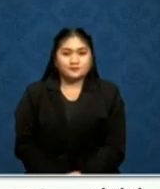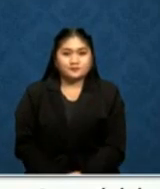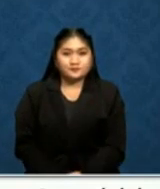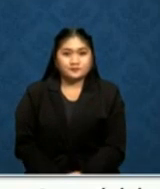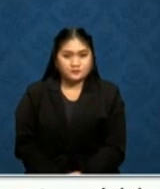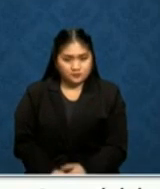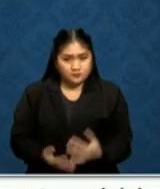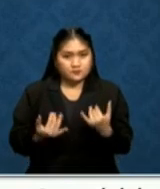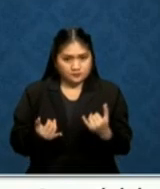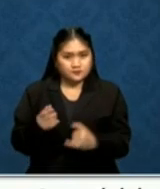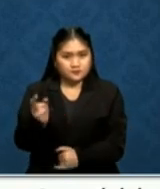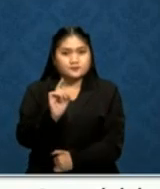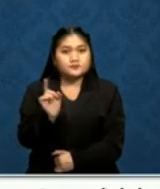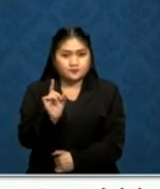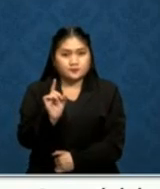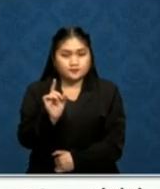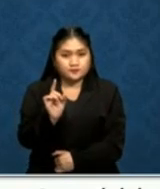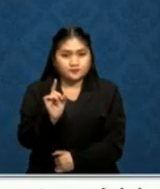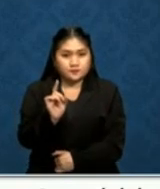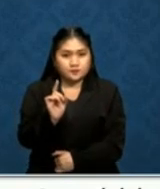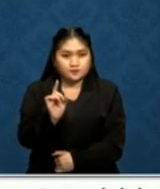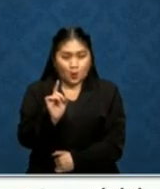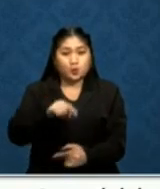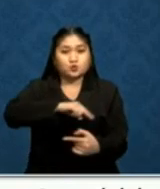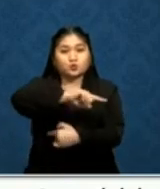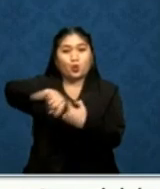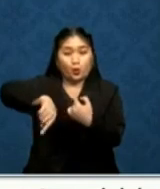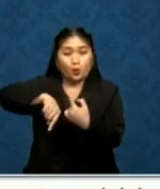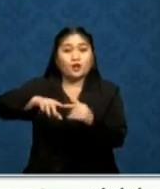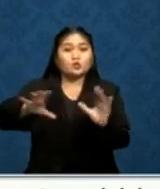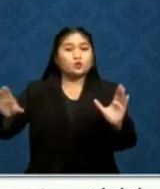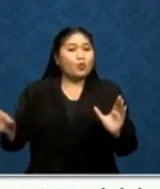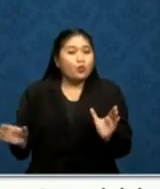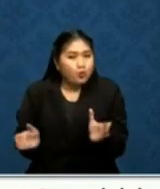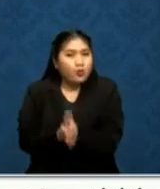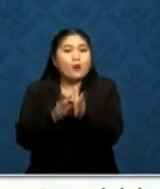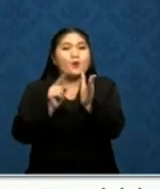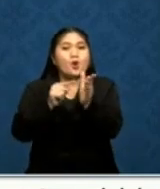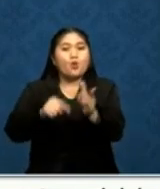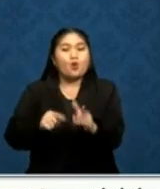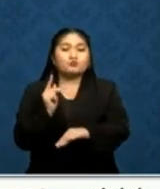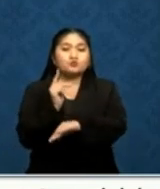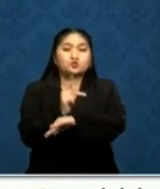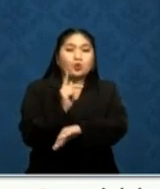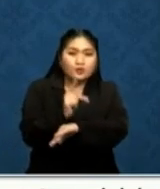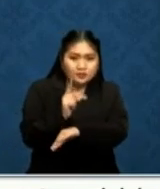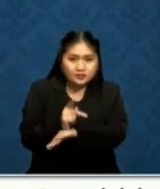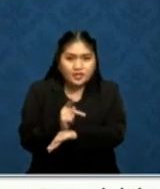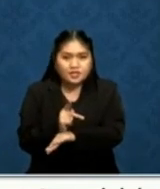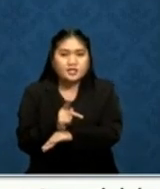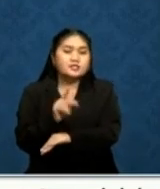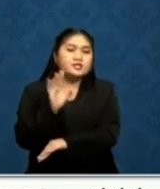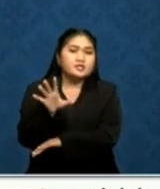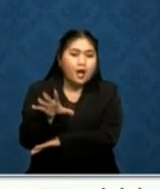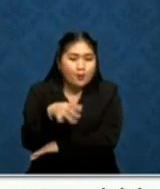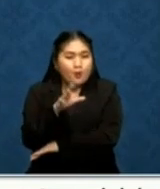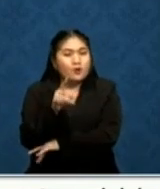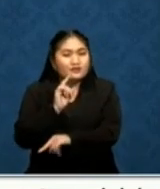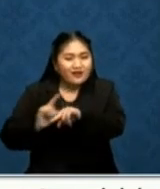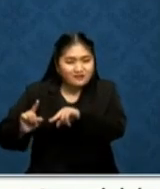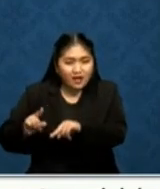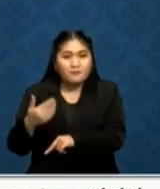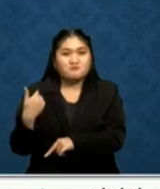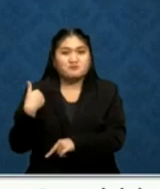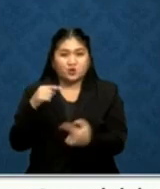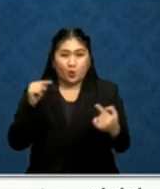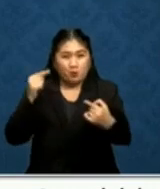สิ่งนี้นะคะก็คือภาพรวมของการคุกคามทางเพศออนไลน์ที่เกิดขึ้นและแน่นอนนะคะว่าเป้าหมายหลักๆจะต